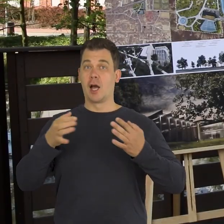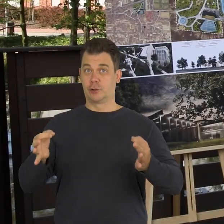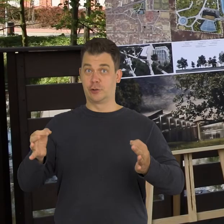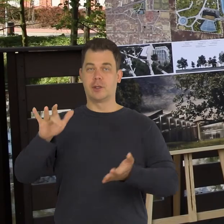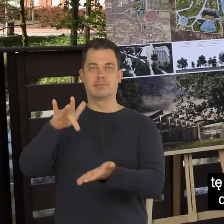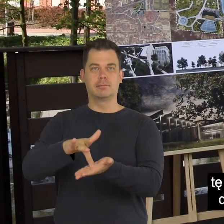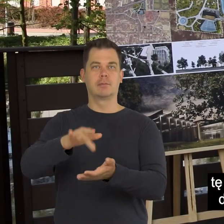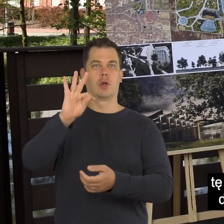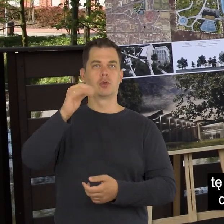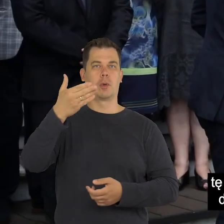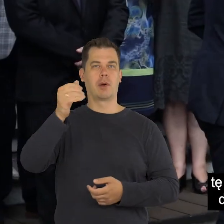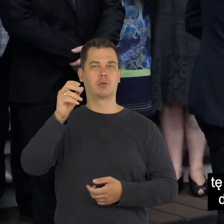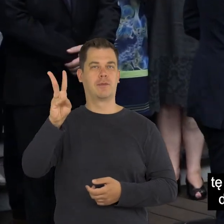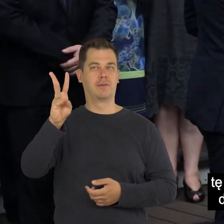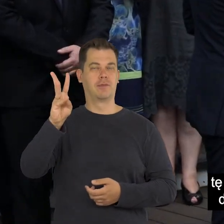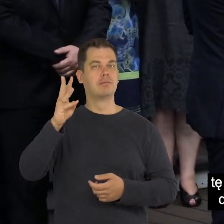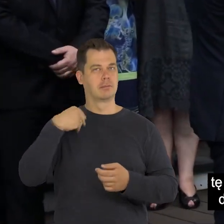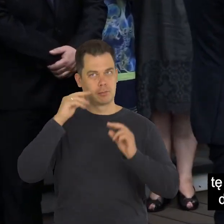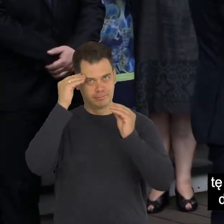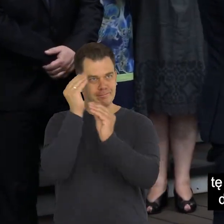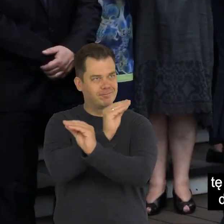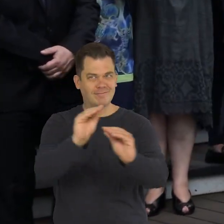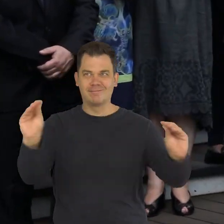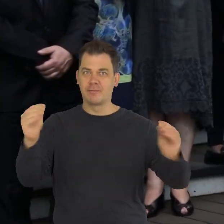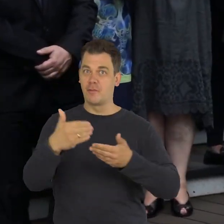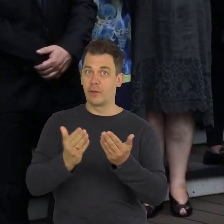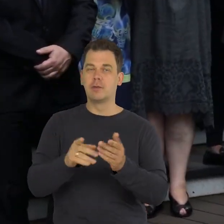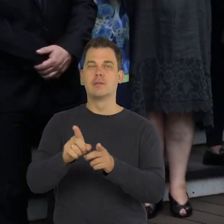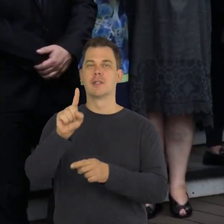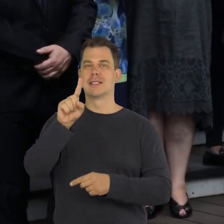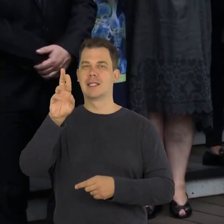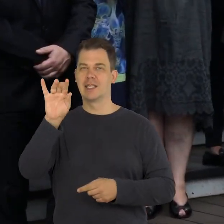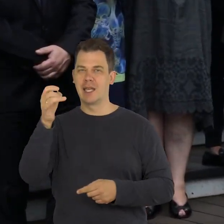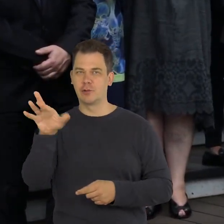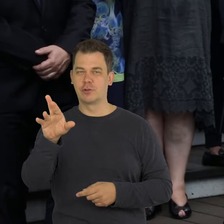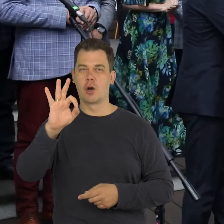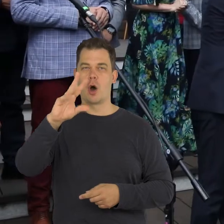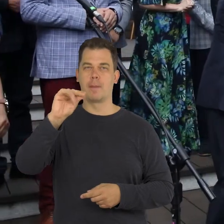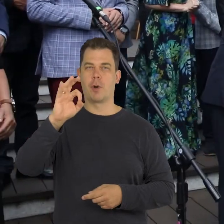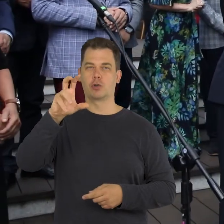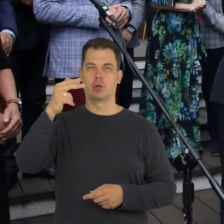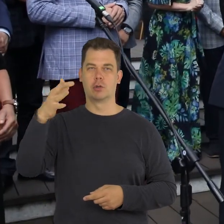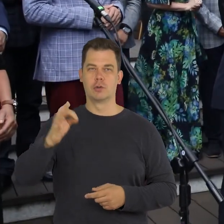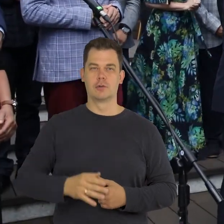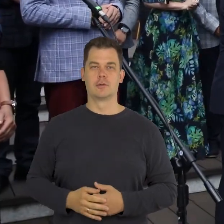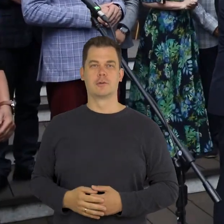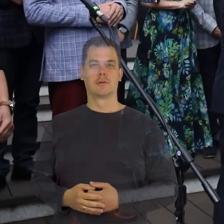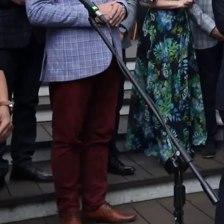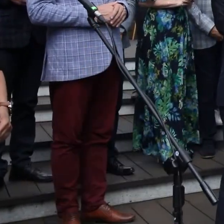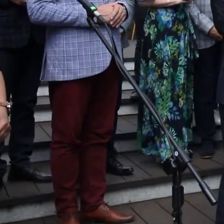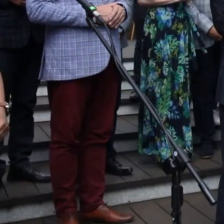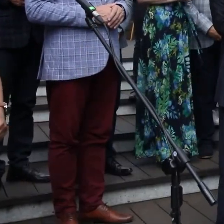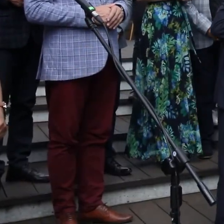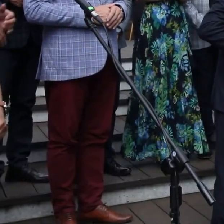w Tomaszowie tę informację przekazujemy do całego województwa, również dla Zgierza i Opoczna. Dziękuję serdecznie.